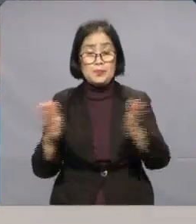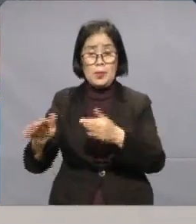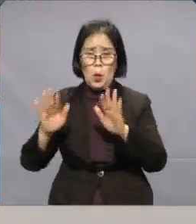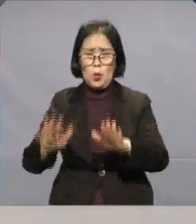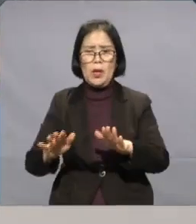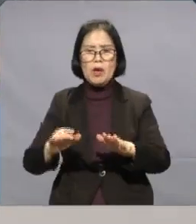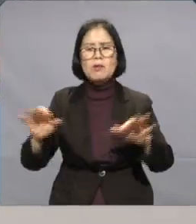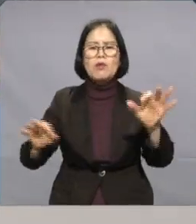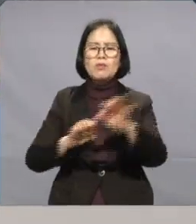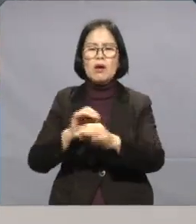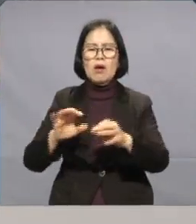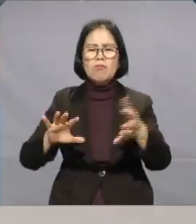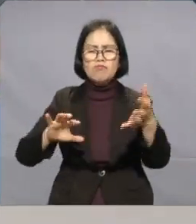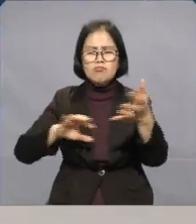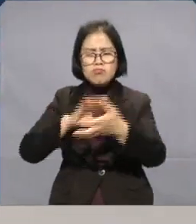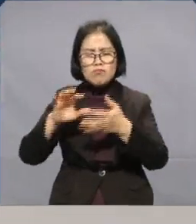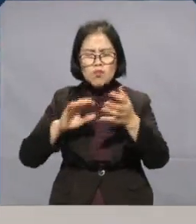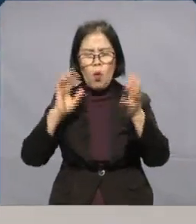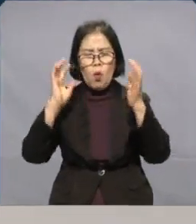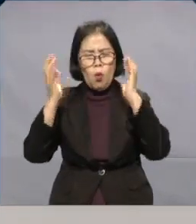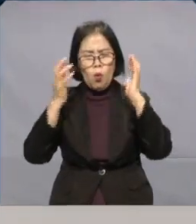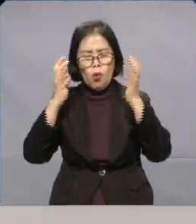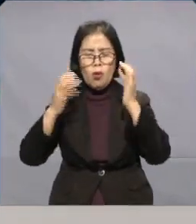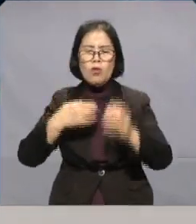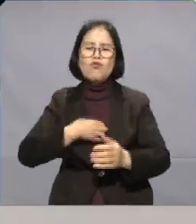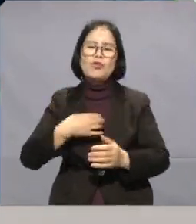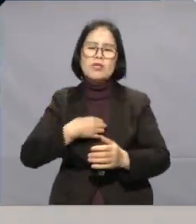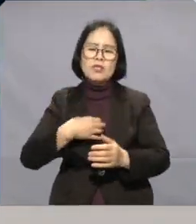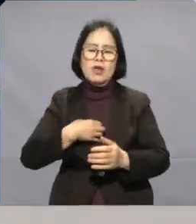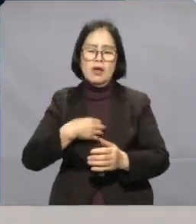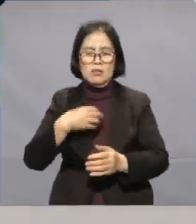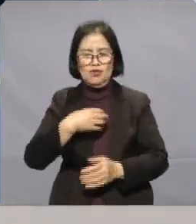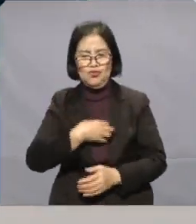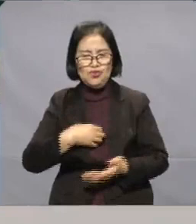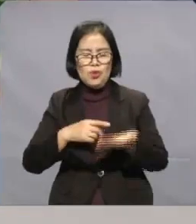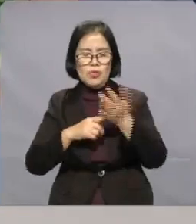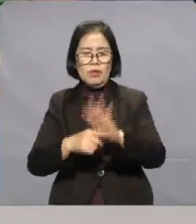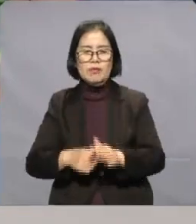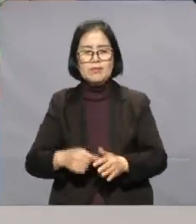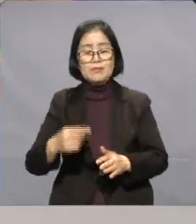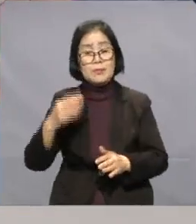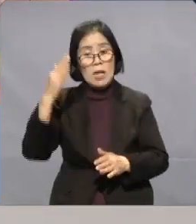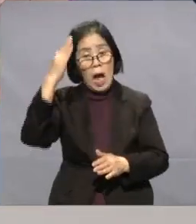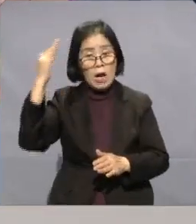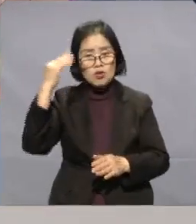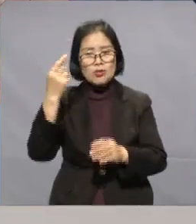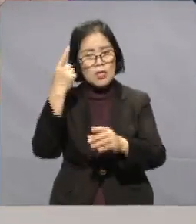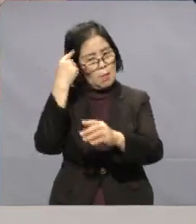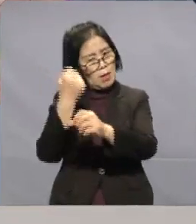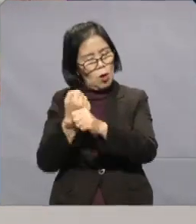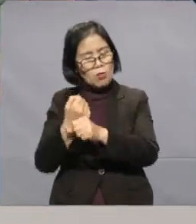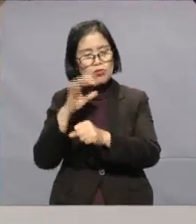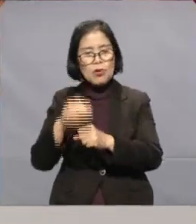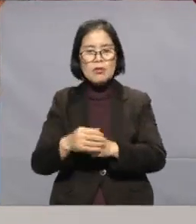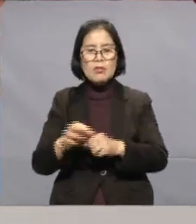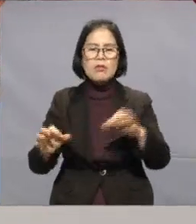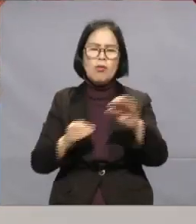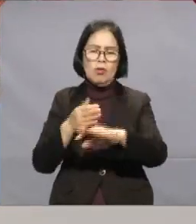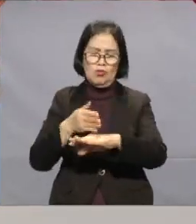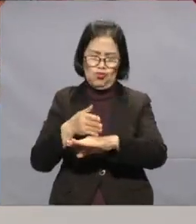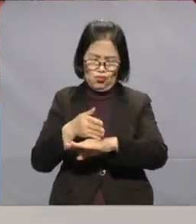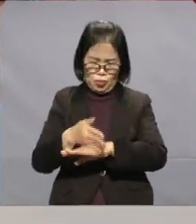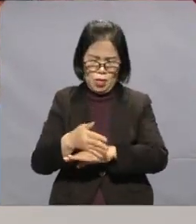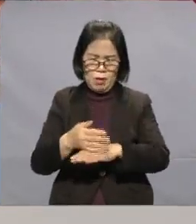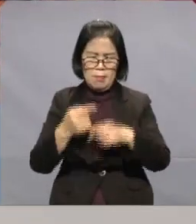올해 우리 경제가 복합적인 위기를 맞을 것이란 우려가 있었죠. 한국개발연구원 KDI가 경기가 둔화 국면에 들어섰다는